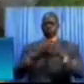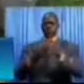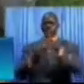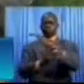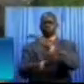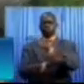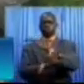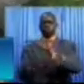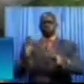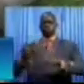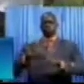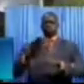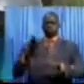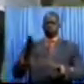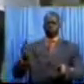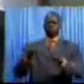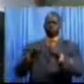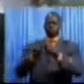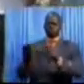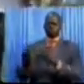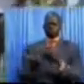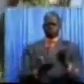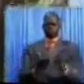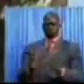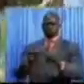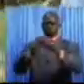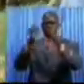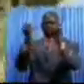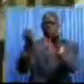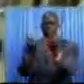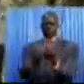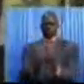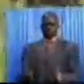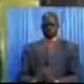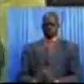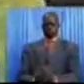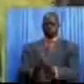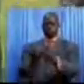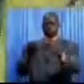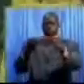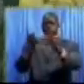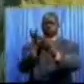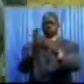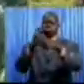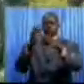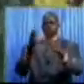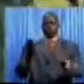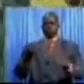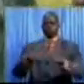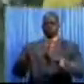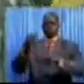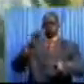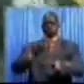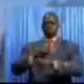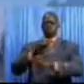même au-delà, ainsi que des services et structures accompagnant les cotonculteurs dans leurs